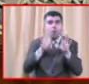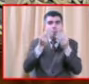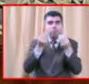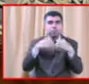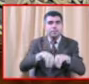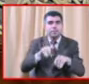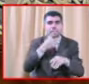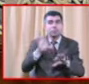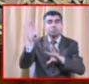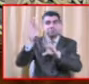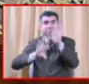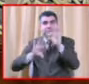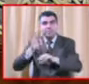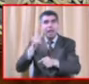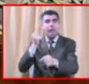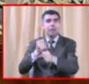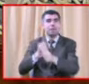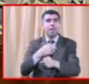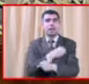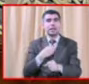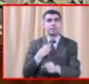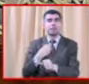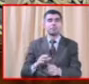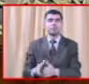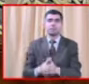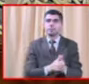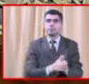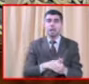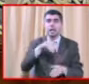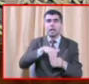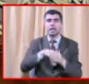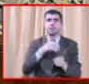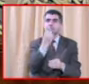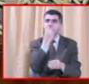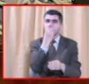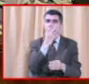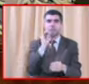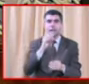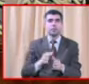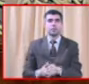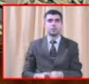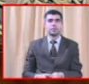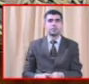الصحه للسيدات والساده النواب المحترمين من الفريق الشراكي. تفضل احد. تفضل السيد نايم.